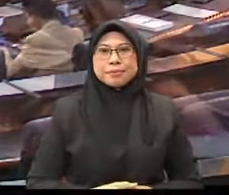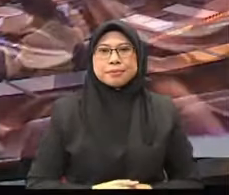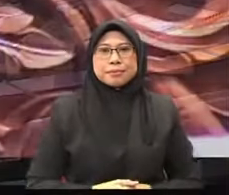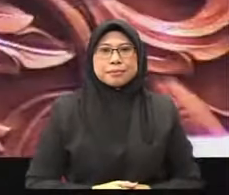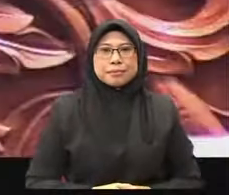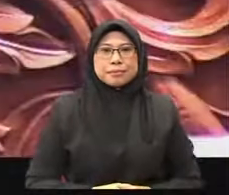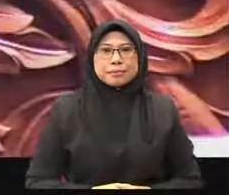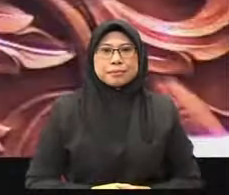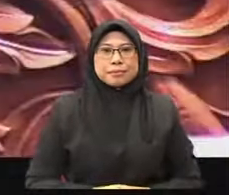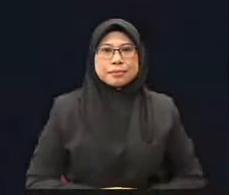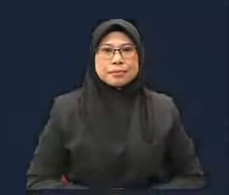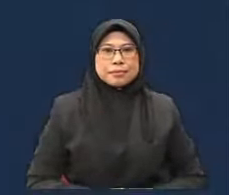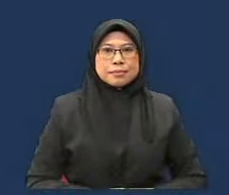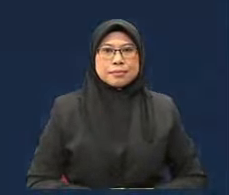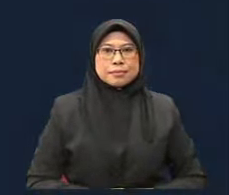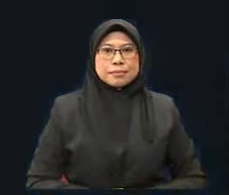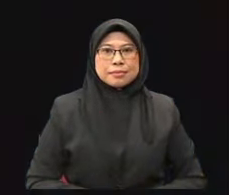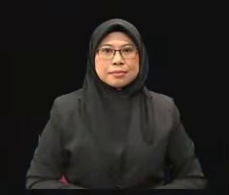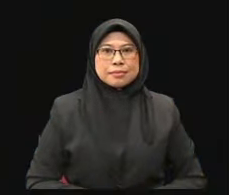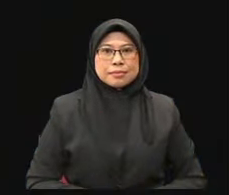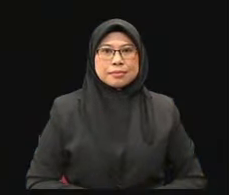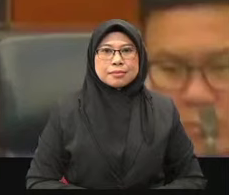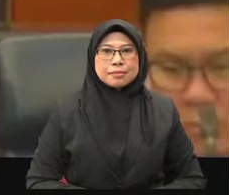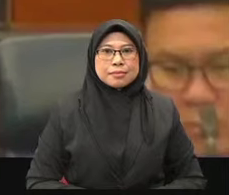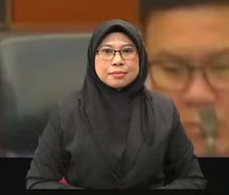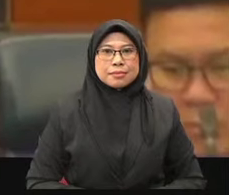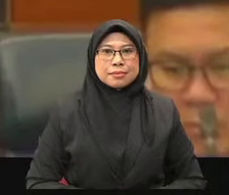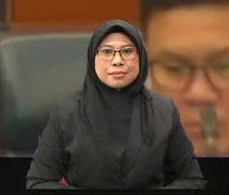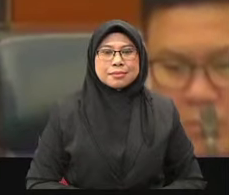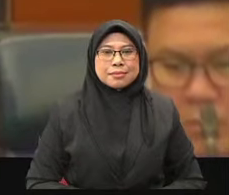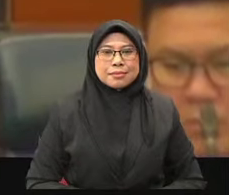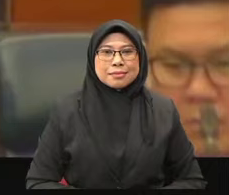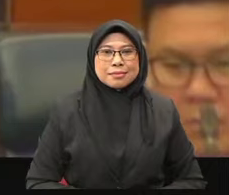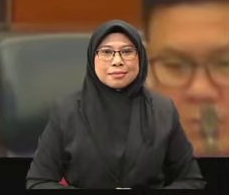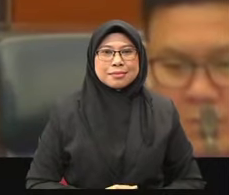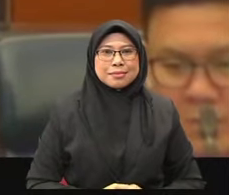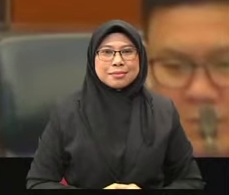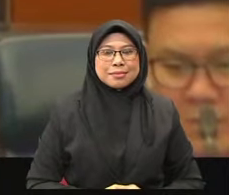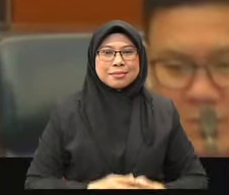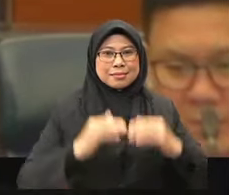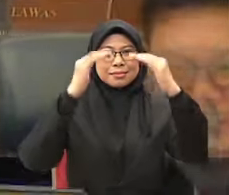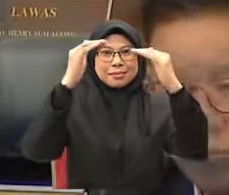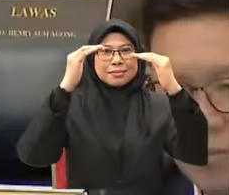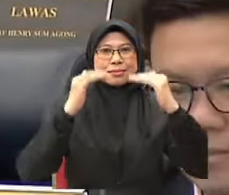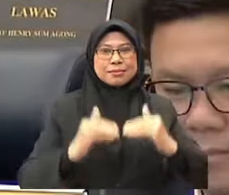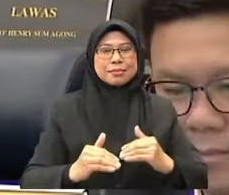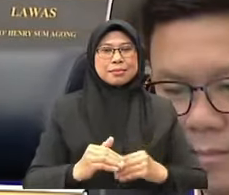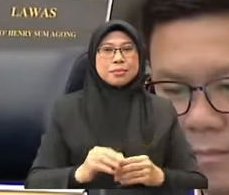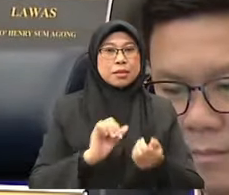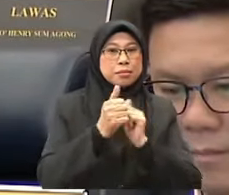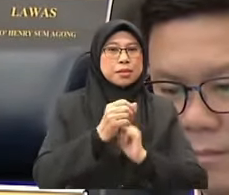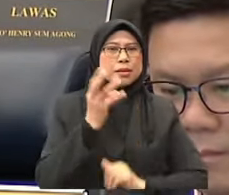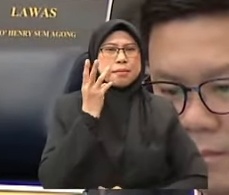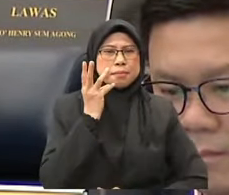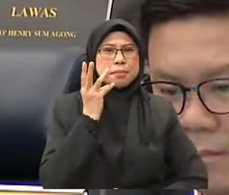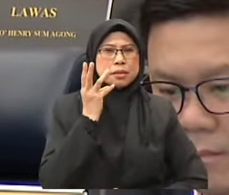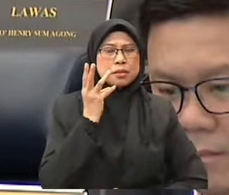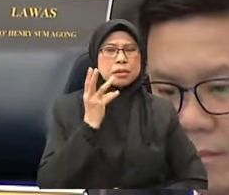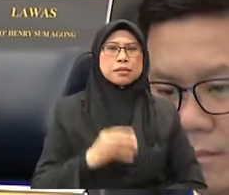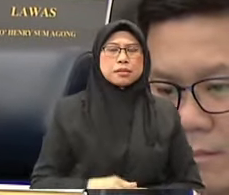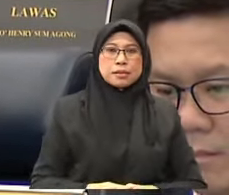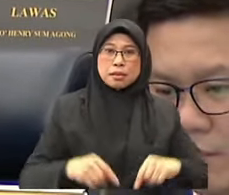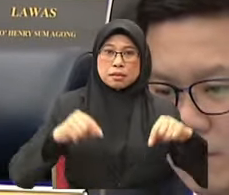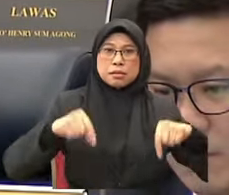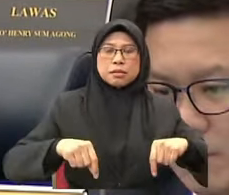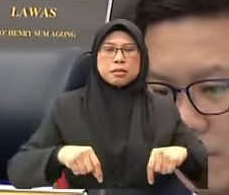S- Seterusnya, Tuan Yang Pertua, isu beras, isu yang paling deras dibahaskan kali